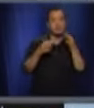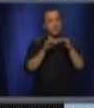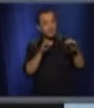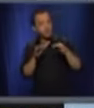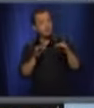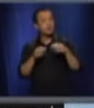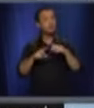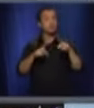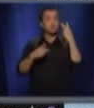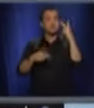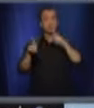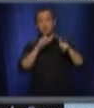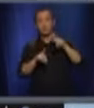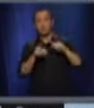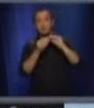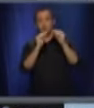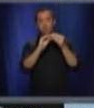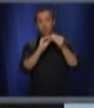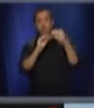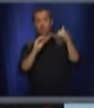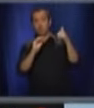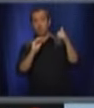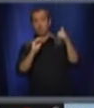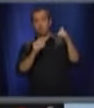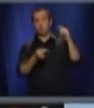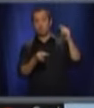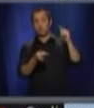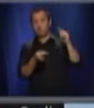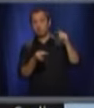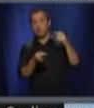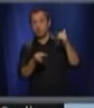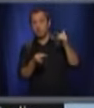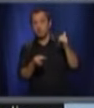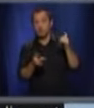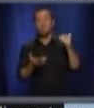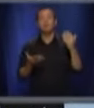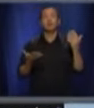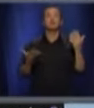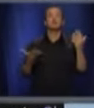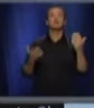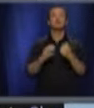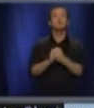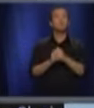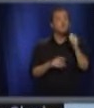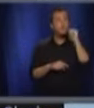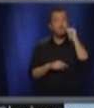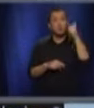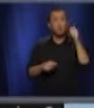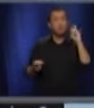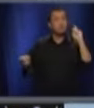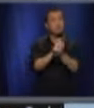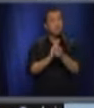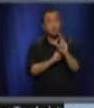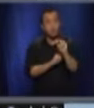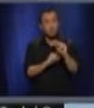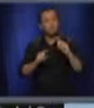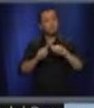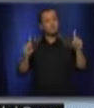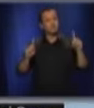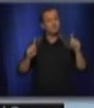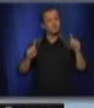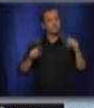les gens se disent « oui, c'est à nous de modifier notre comportement », mais ça prend plus qu'une ou deux journées pour pouvoir reconnaître